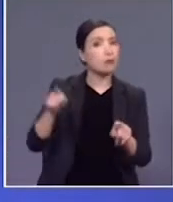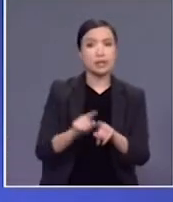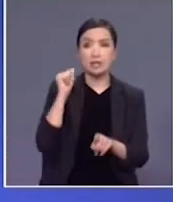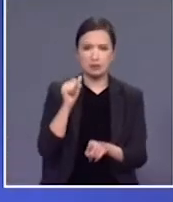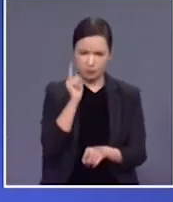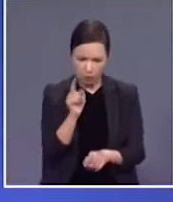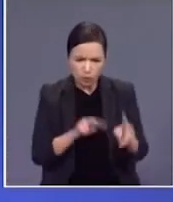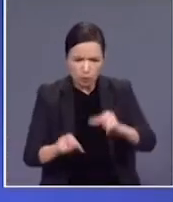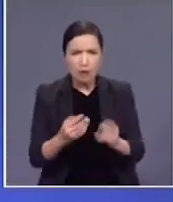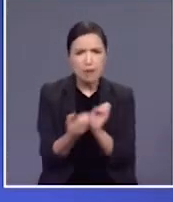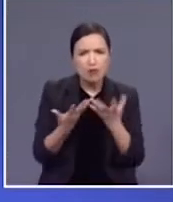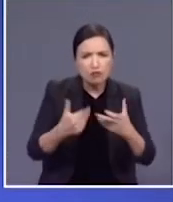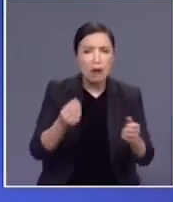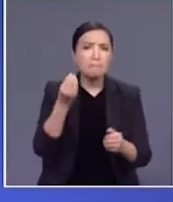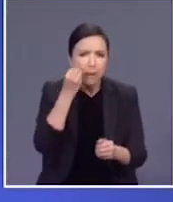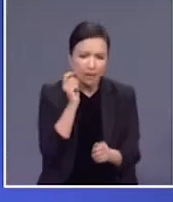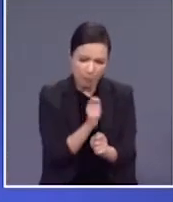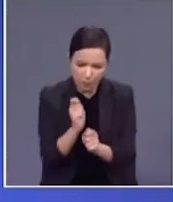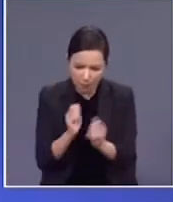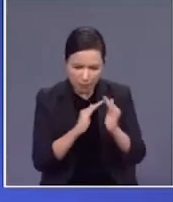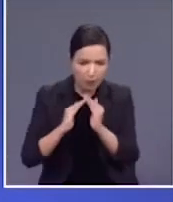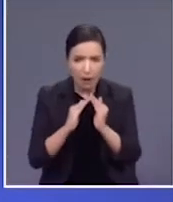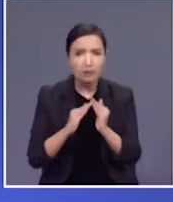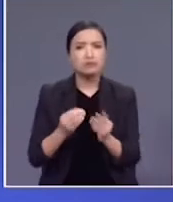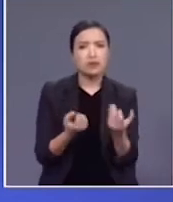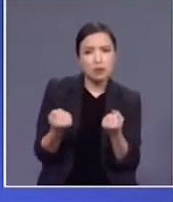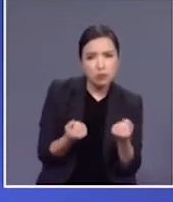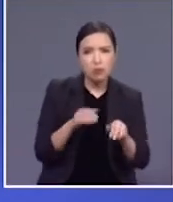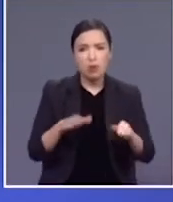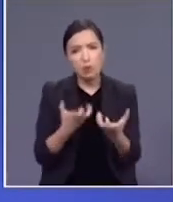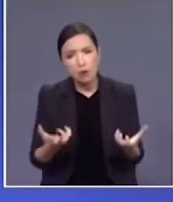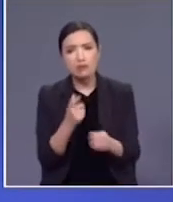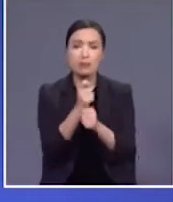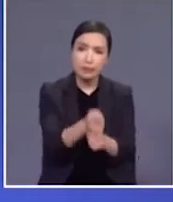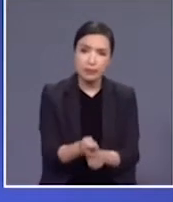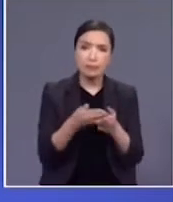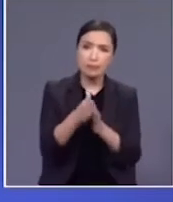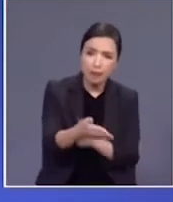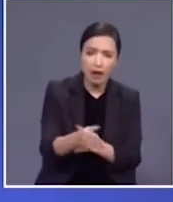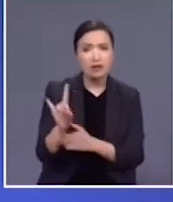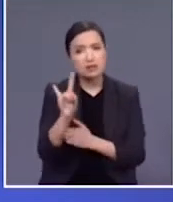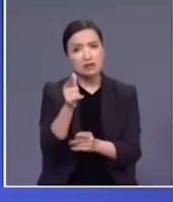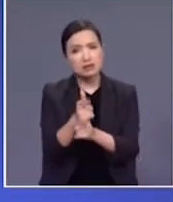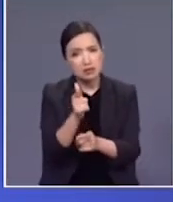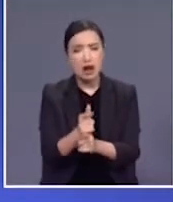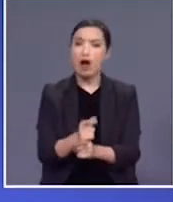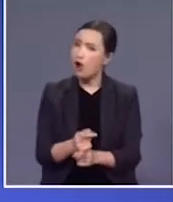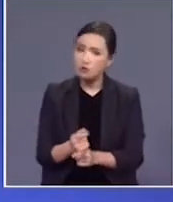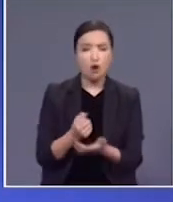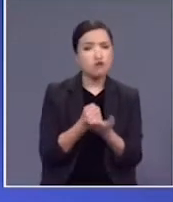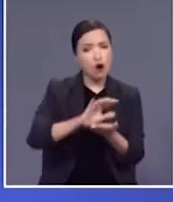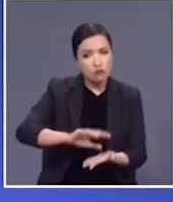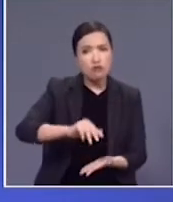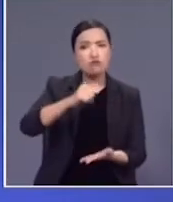ความเสียหายการซ่อมแซมบ้านเรือนยานพาหนะเครื่องมือประกอบอาชีพเกษตรกรรมประมงปศุสัตว์การบูรณะฟื้นฟูระบบส